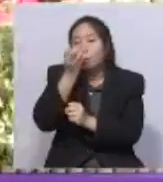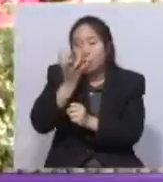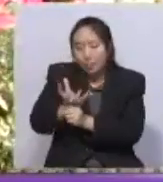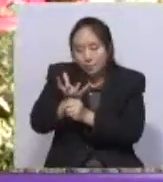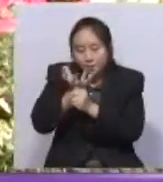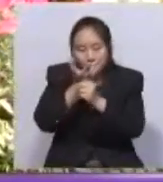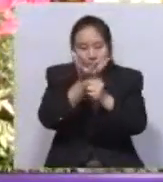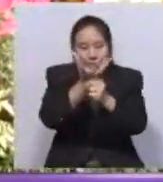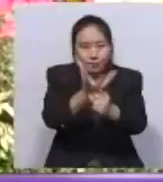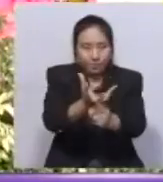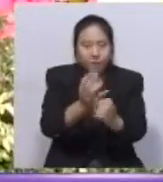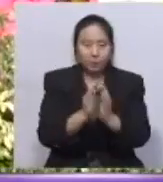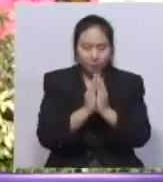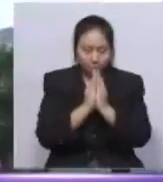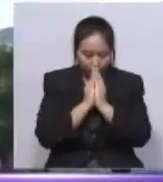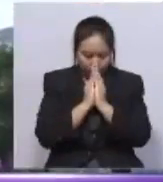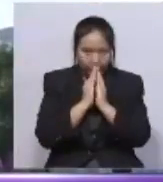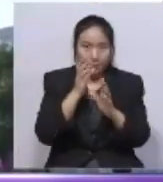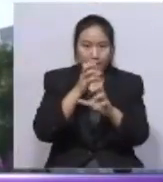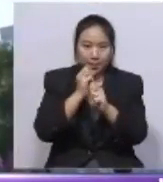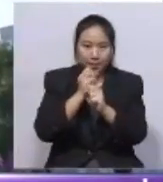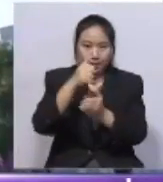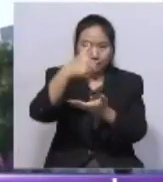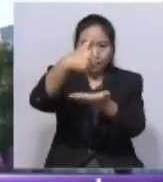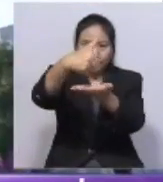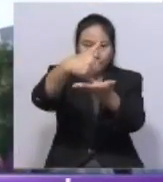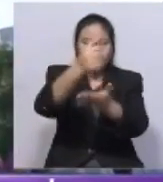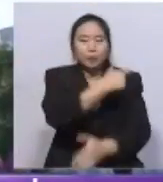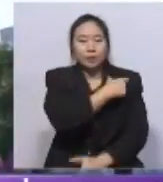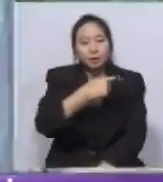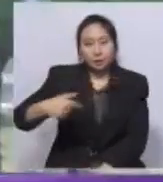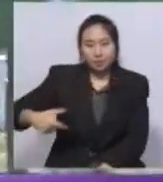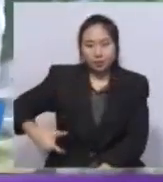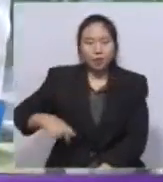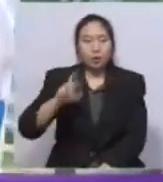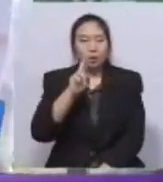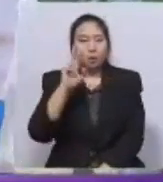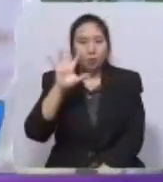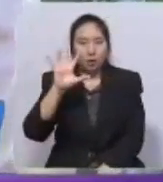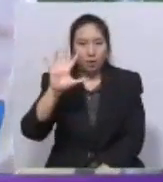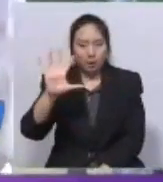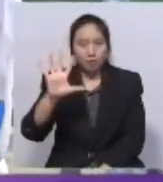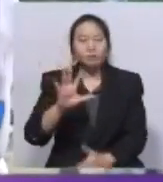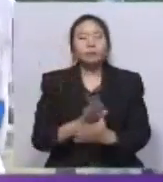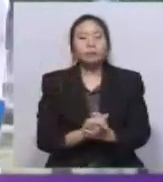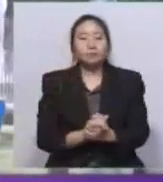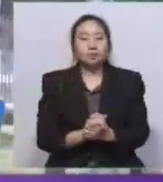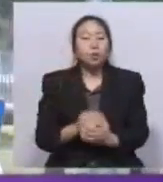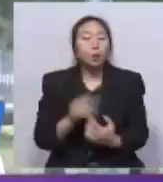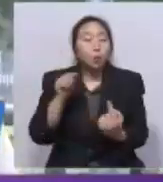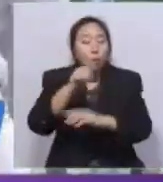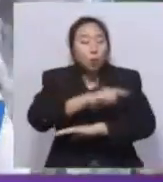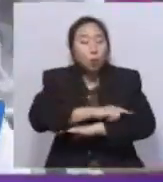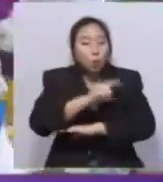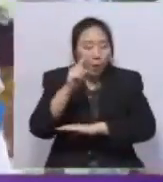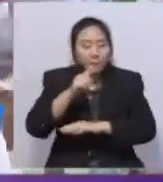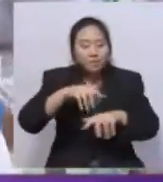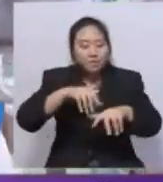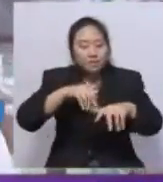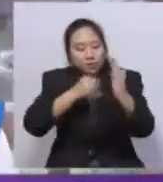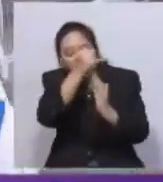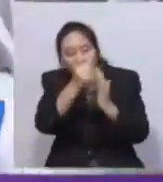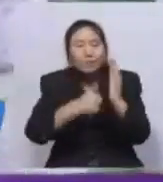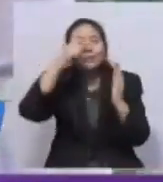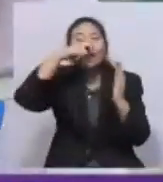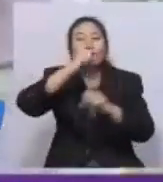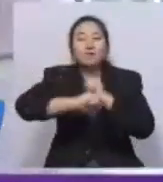สดถวายราชสักการะเบื้องหน้าพระบรมราชานุสาวรีย์พระบาทสมเด็จพระจุลจอมเกล้าเจ้าอยู่หัวเนื่องในวันท้องถิ่นไทยประจำ